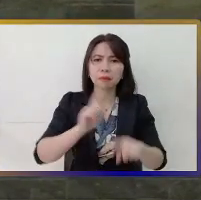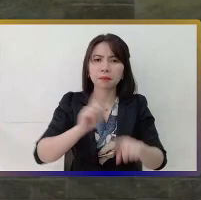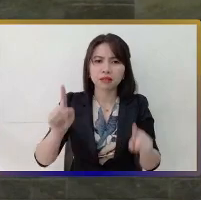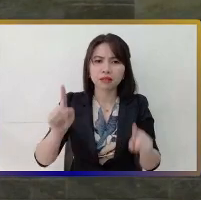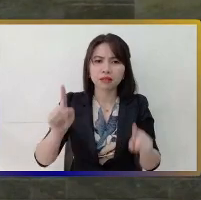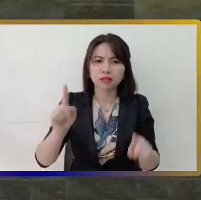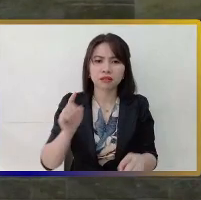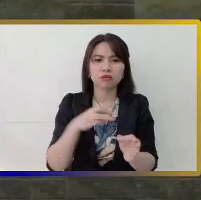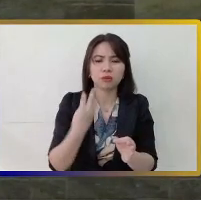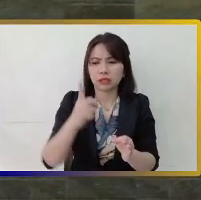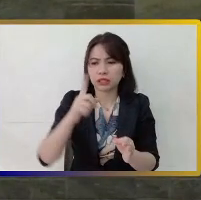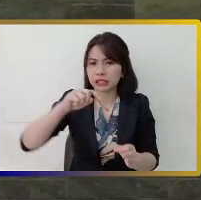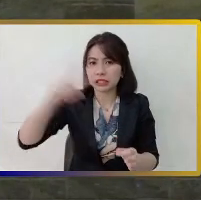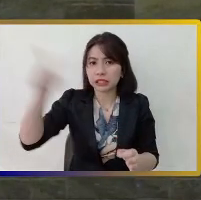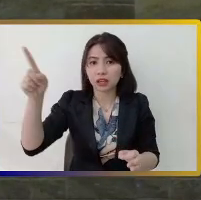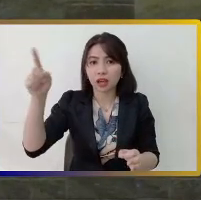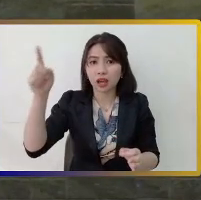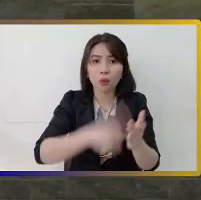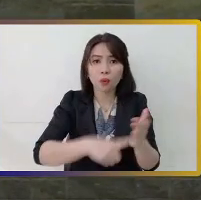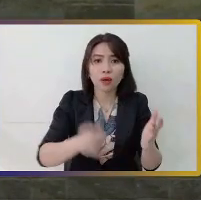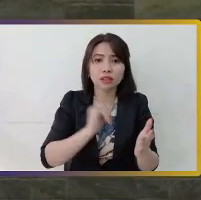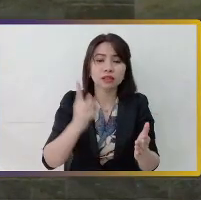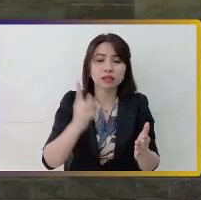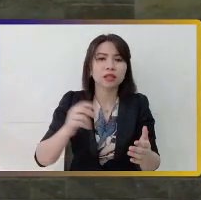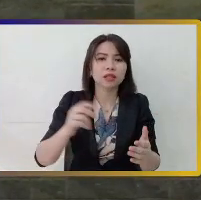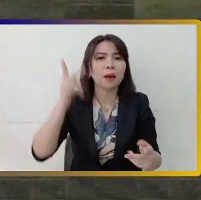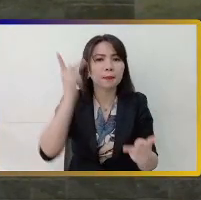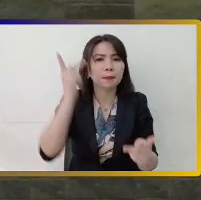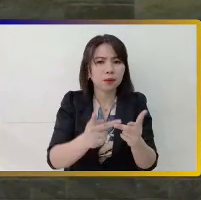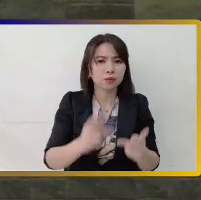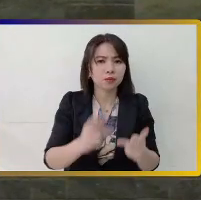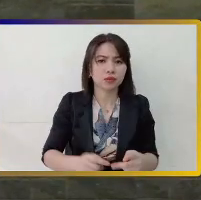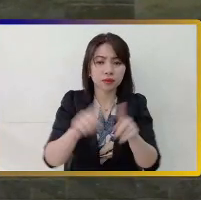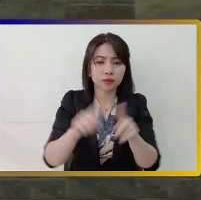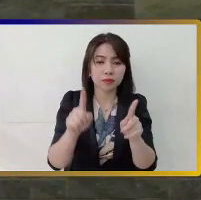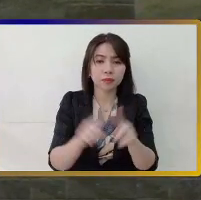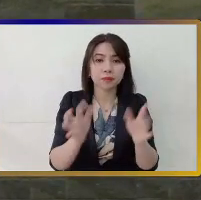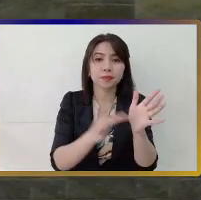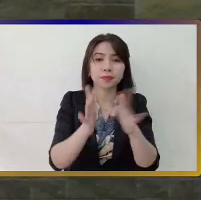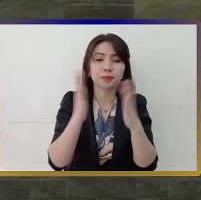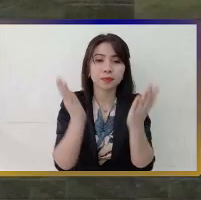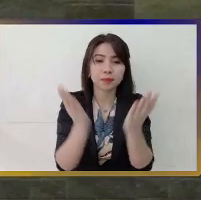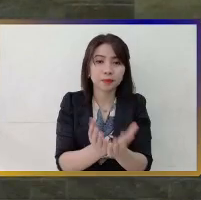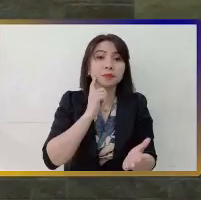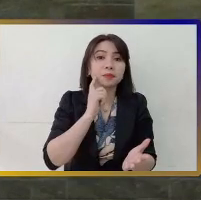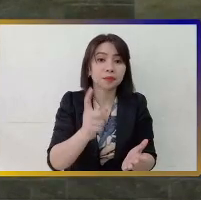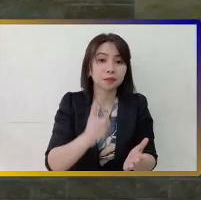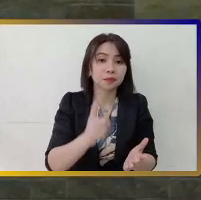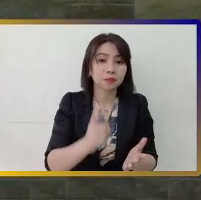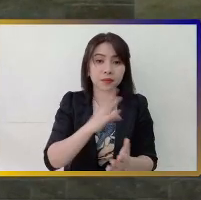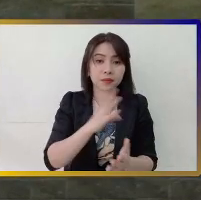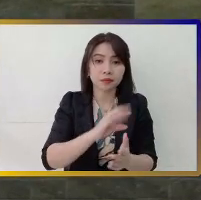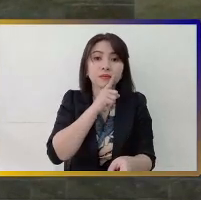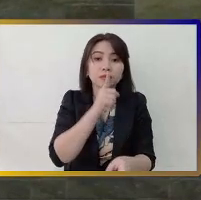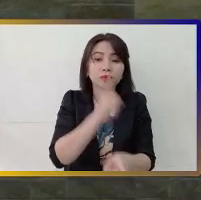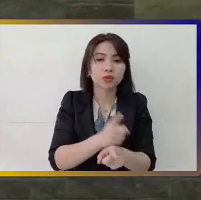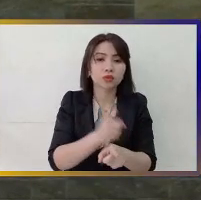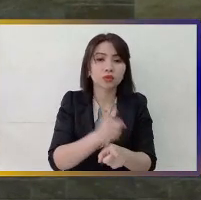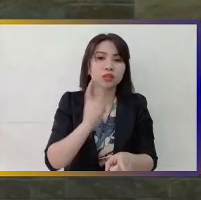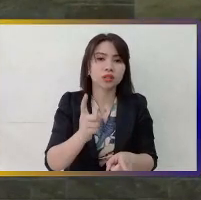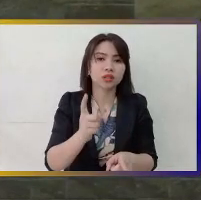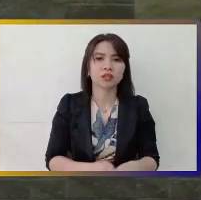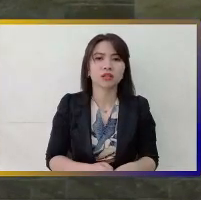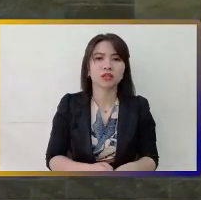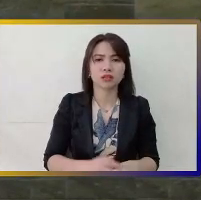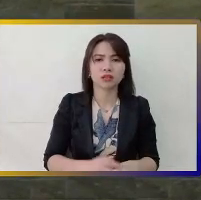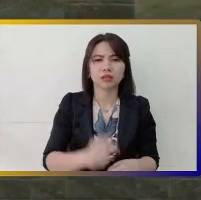layunin, as the Bible lays down the foundation kung bakit or the truth, and the truth, kapatid, kung bakit ang